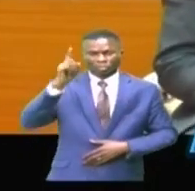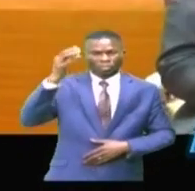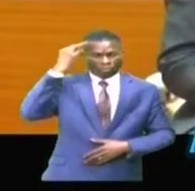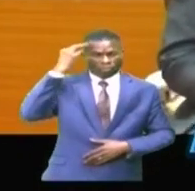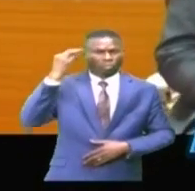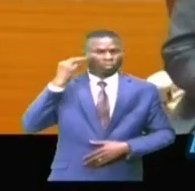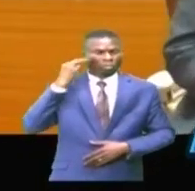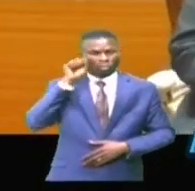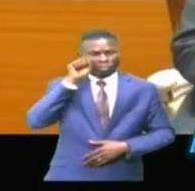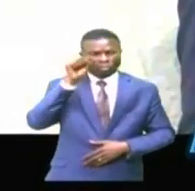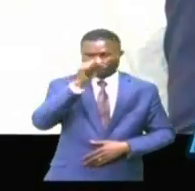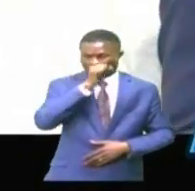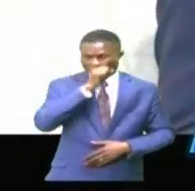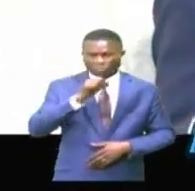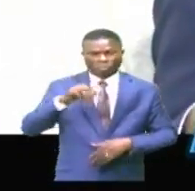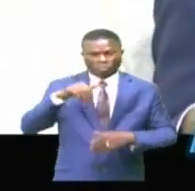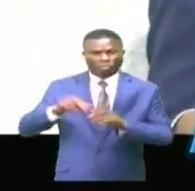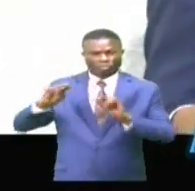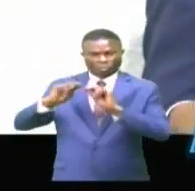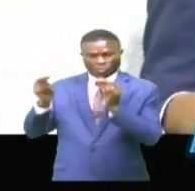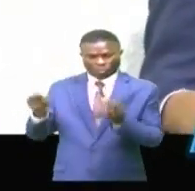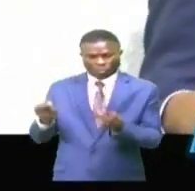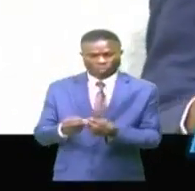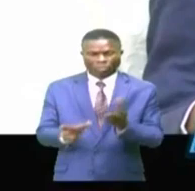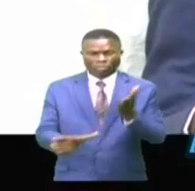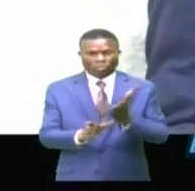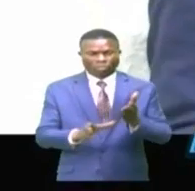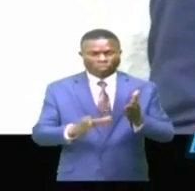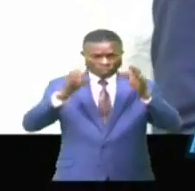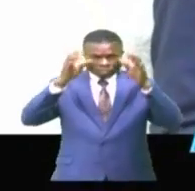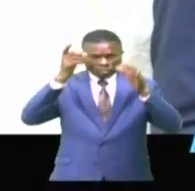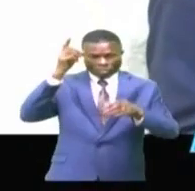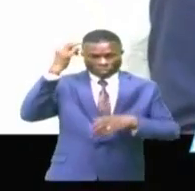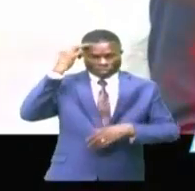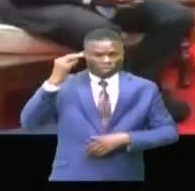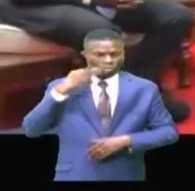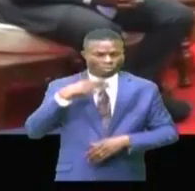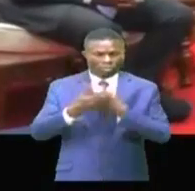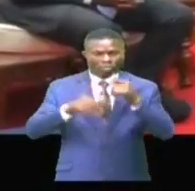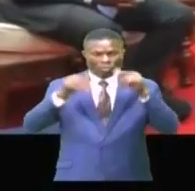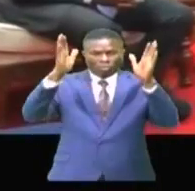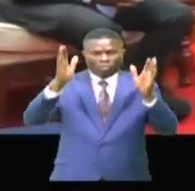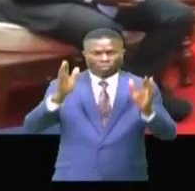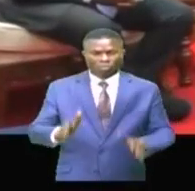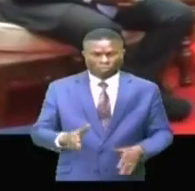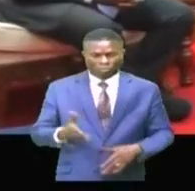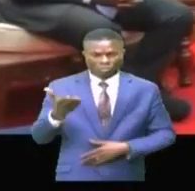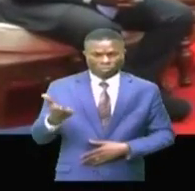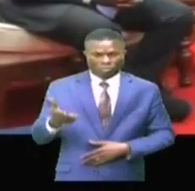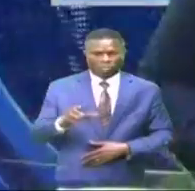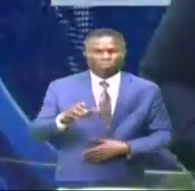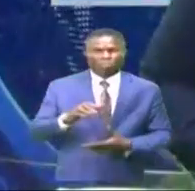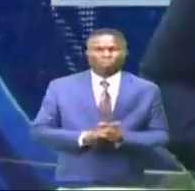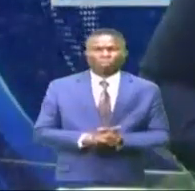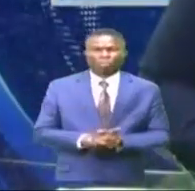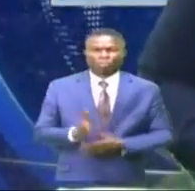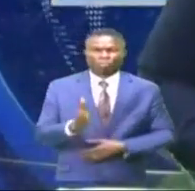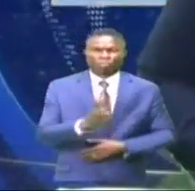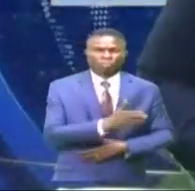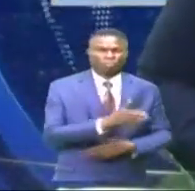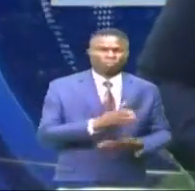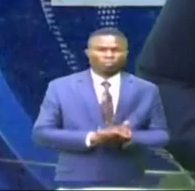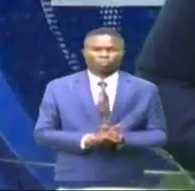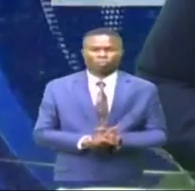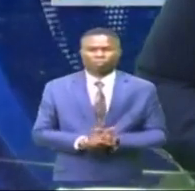gouvernement Ada sa délégation les fibres Premier ministre ministre des Affaires étrangères Christophe le temps de la